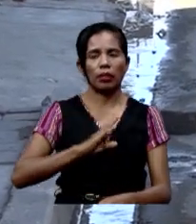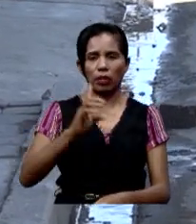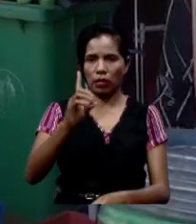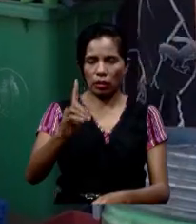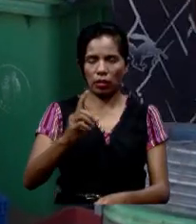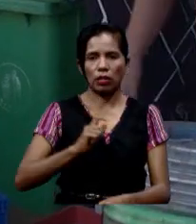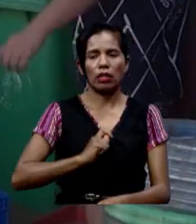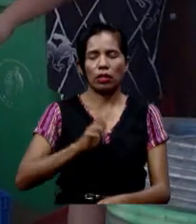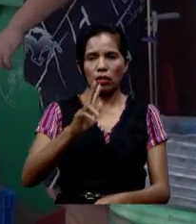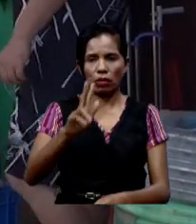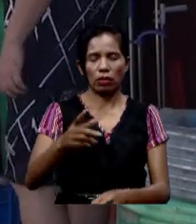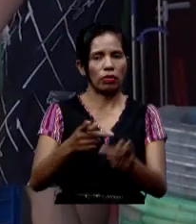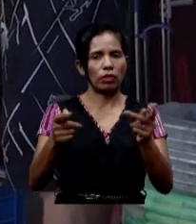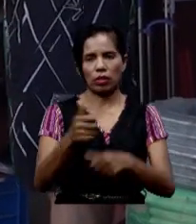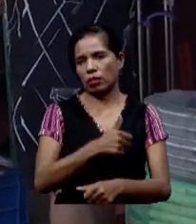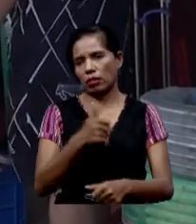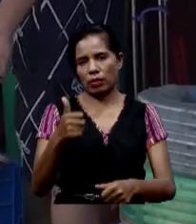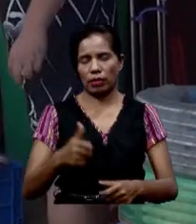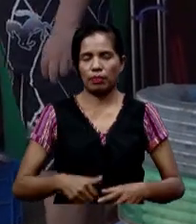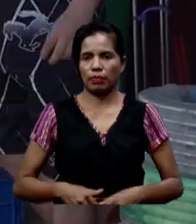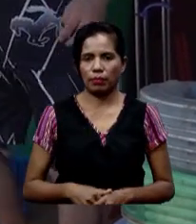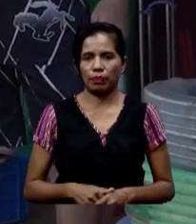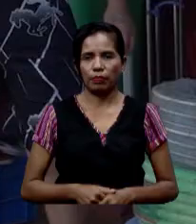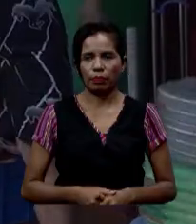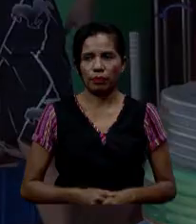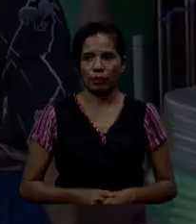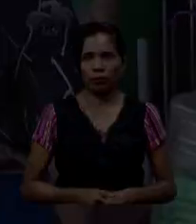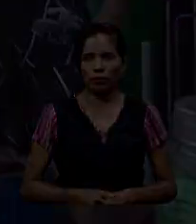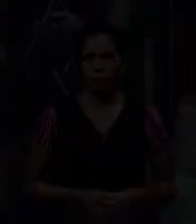tasitolu fatuhada no seluktan Tito Silva Emerciana Martins Ziamen.